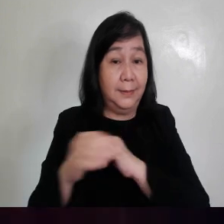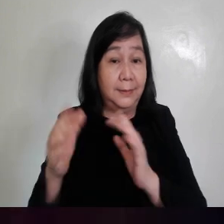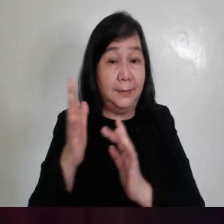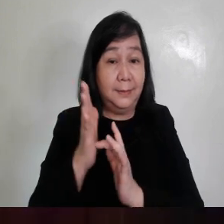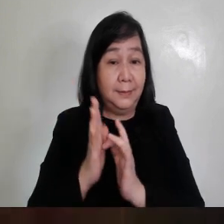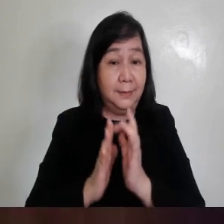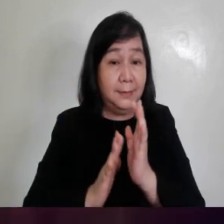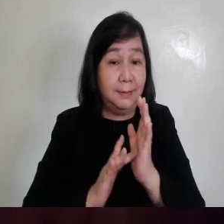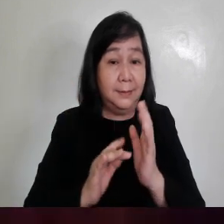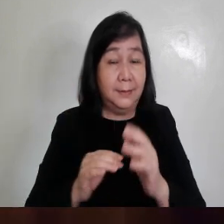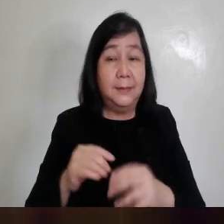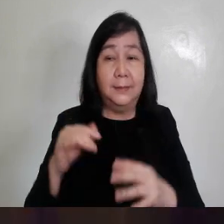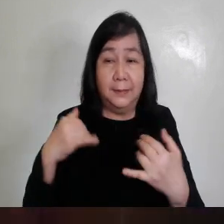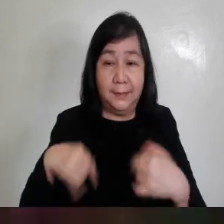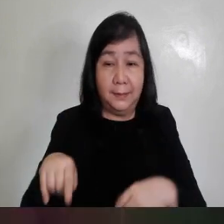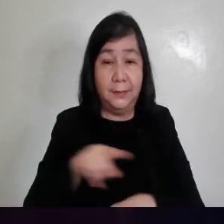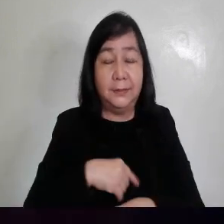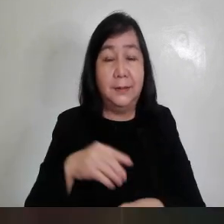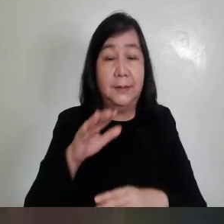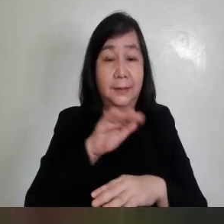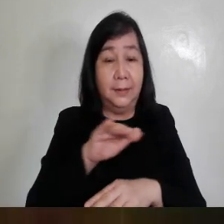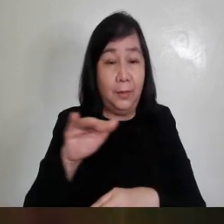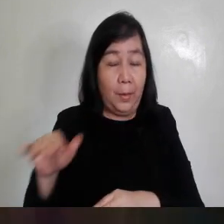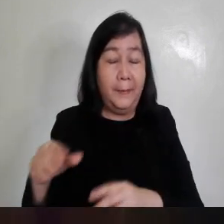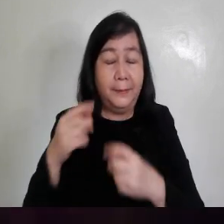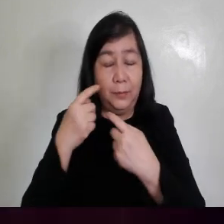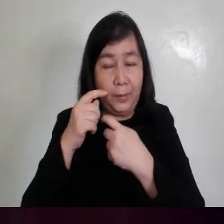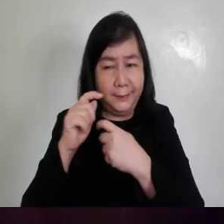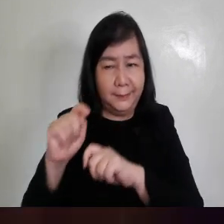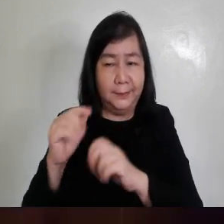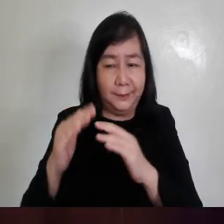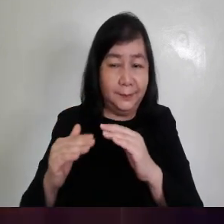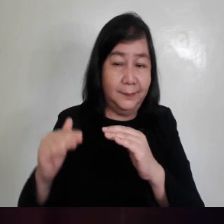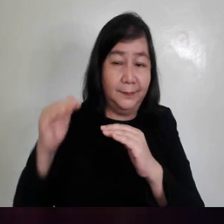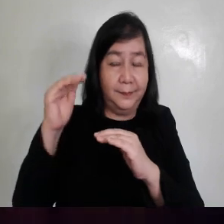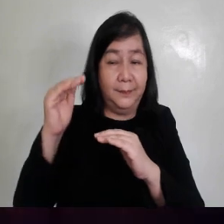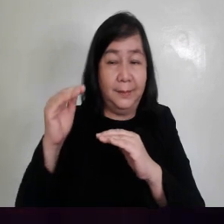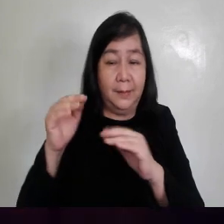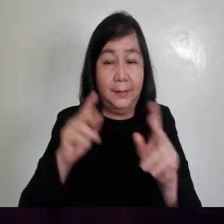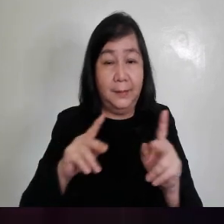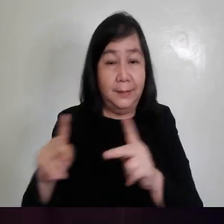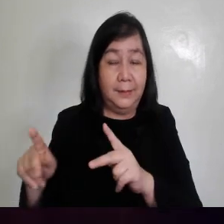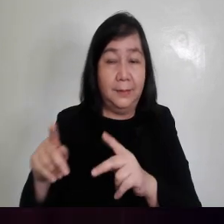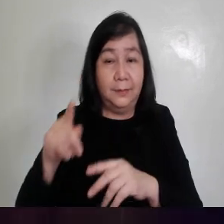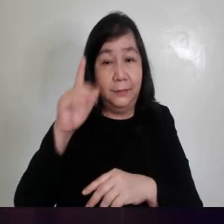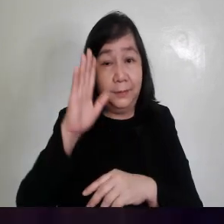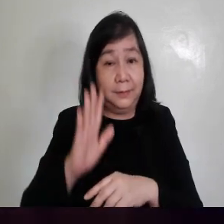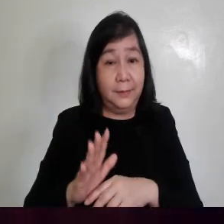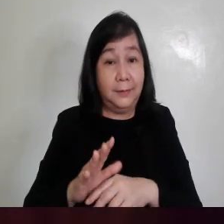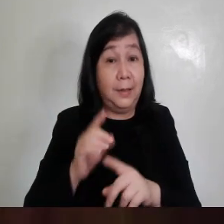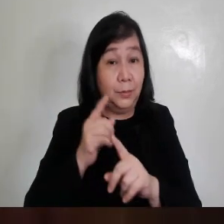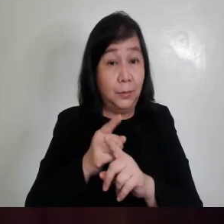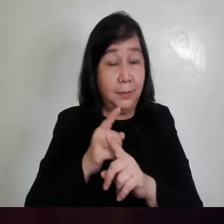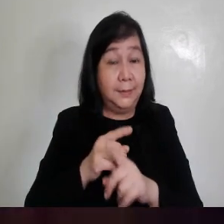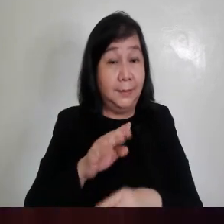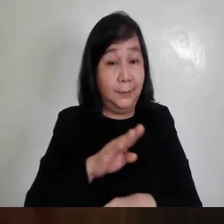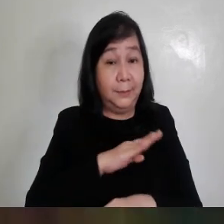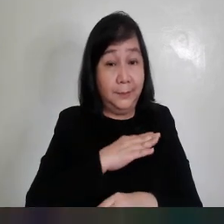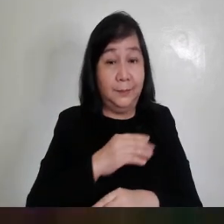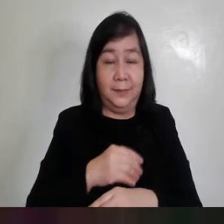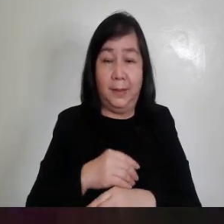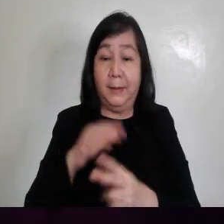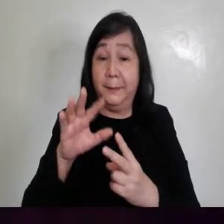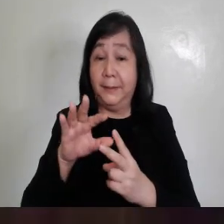at Jesus, tayo ay tinatawag na magtiwala sa mas mataas na plano ng Diyos. Ang tunay na